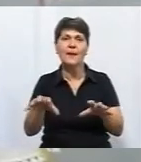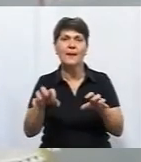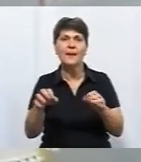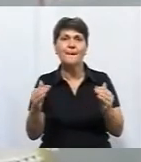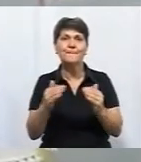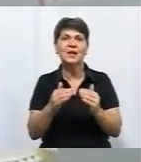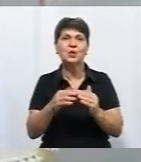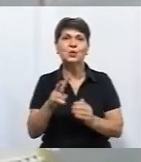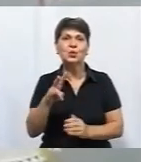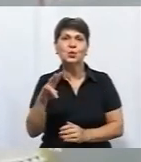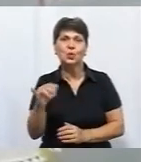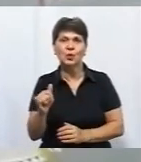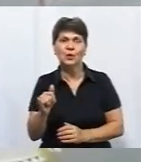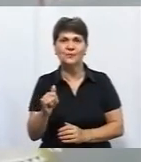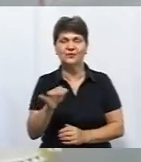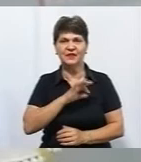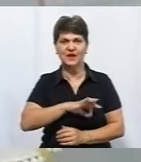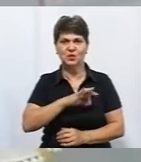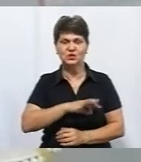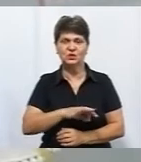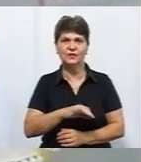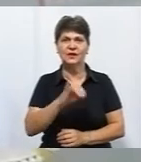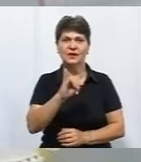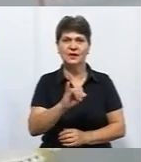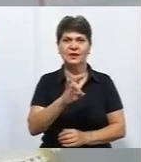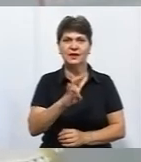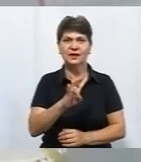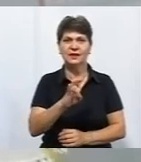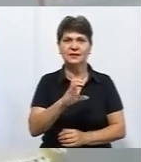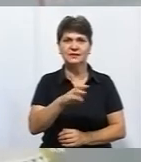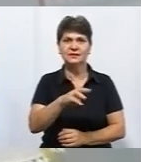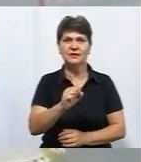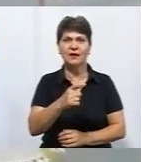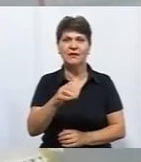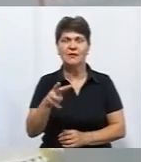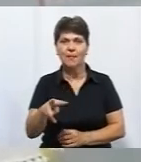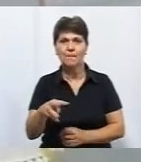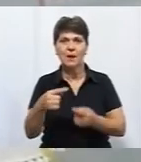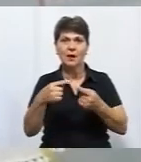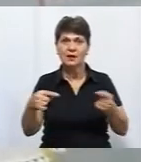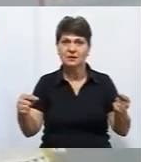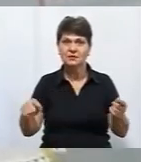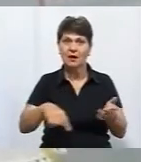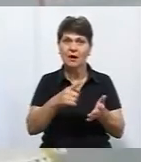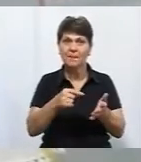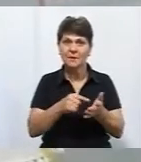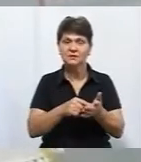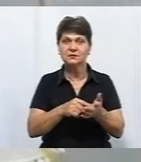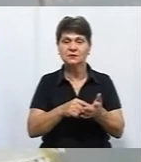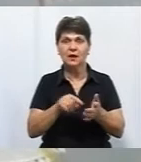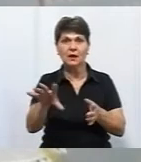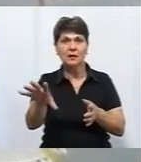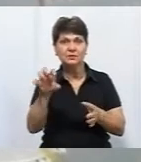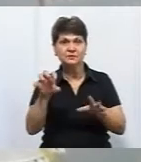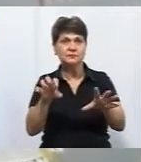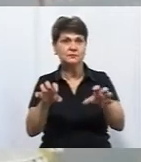Інстаграмі і вже створювали пости, різні люди, навіть з різних міст. Ці пости приймали на свої